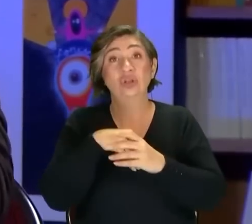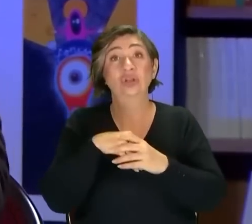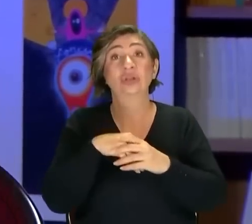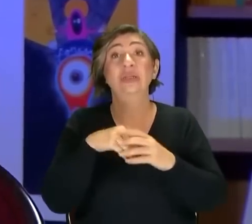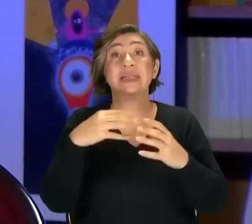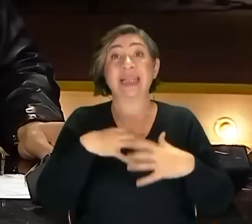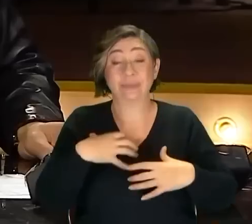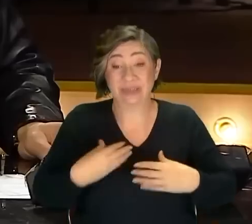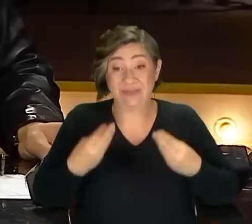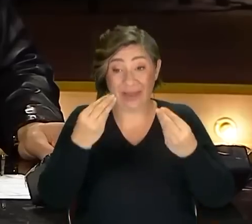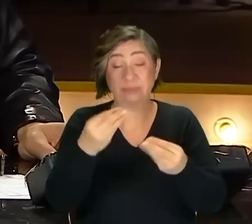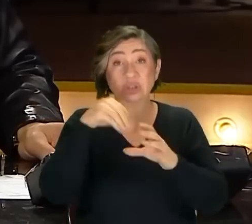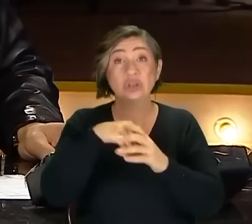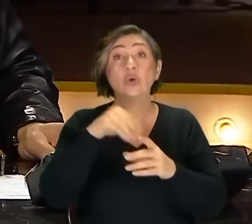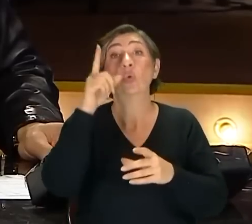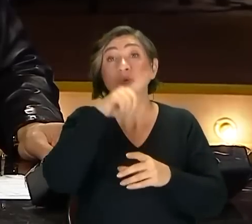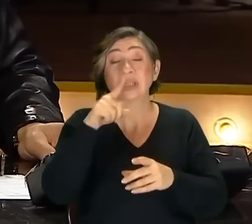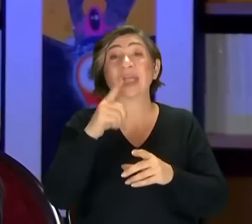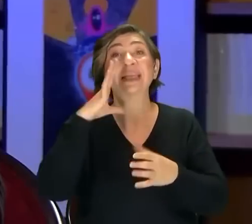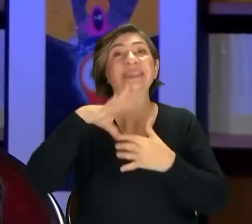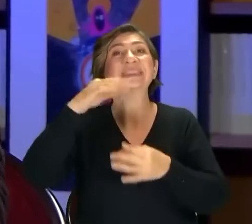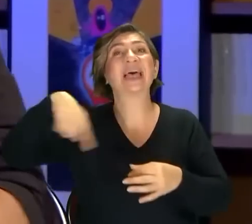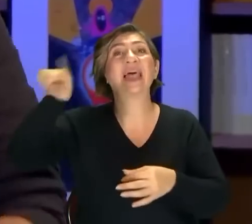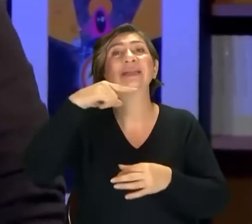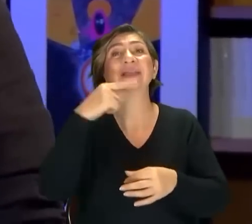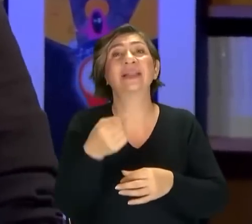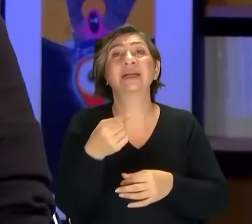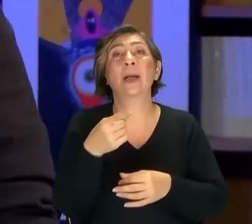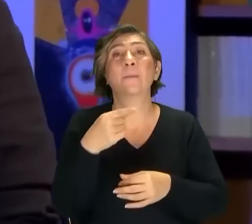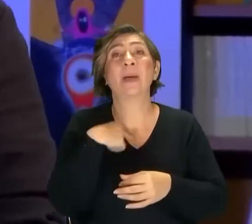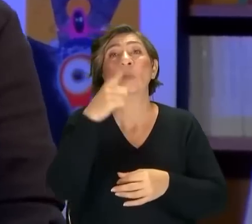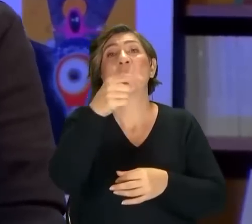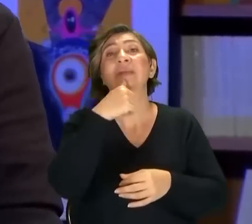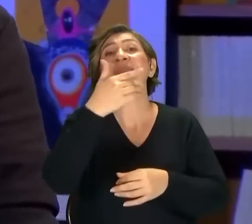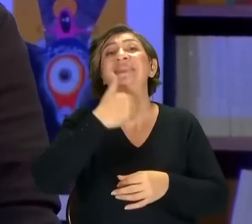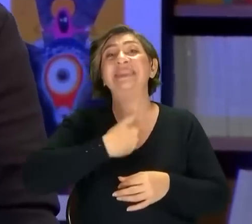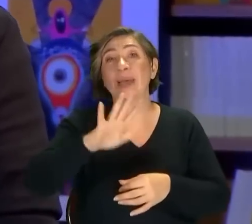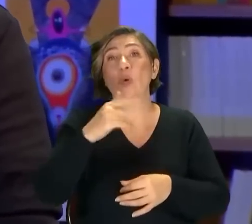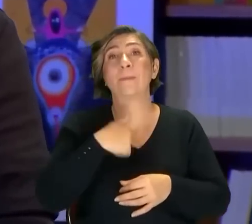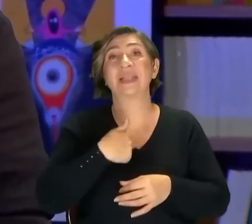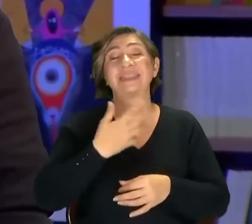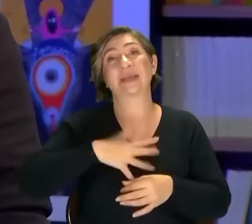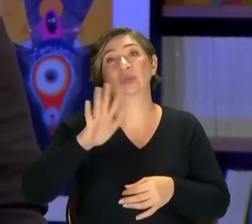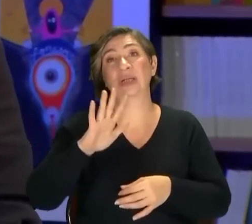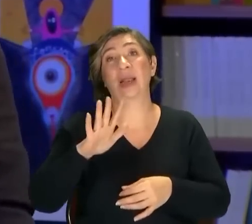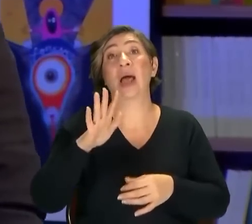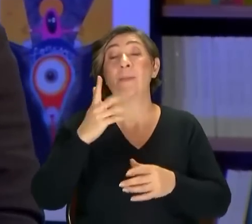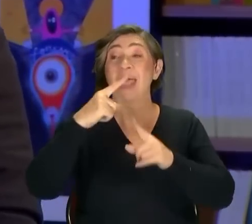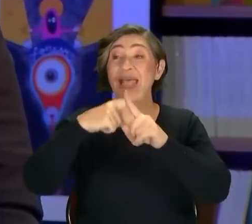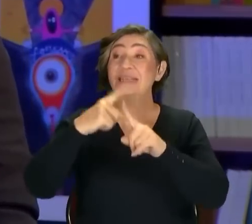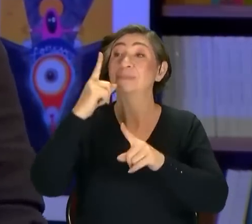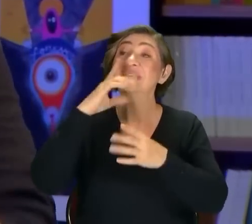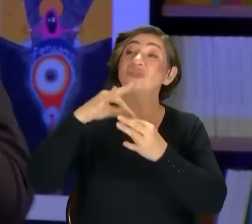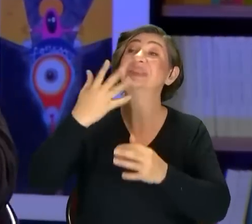oynadığımız rolü değil de kendimizi sunduğumuz için. Doğal olarak insanlar da der ki ben bu adamı sevmiyorum dedikleri zaman beni sevmeyecekler. Ama X bir